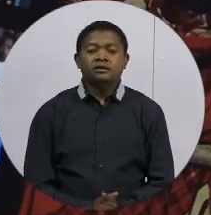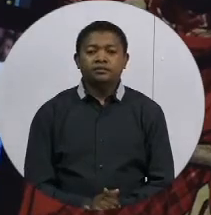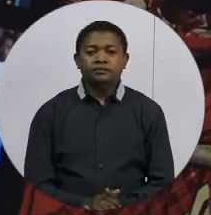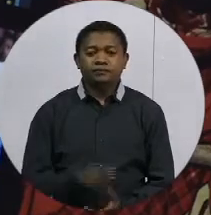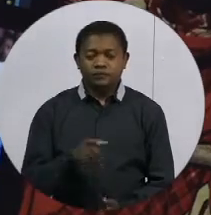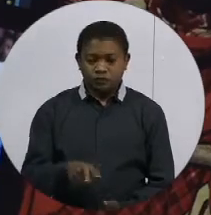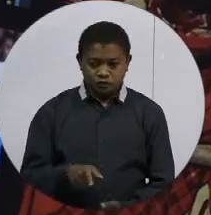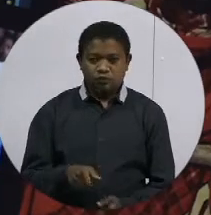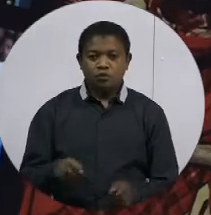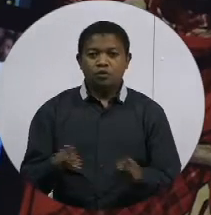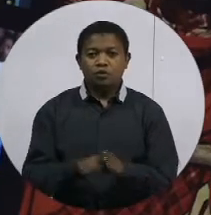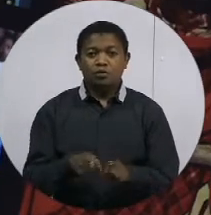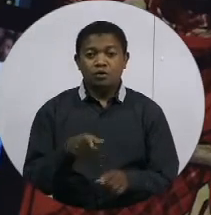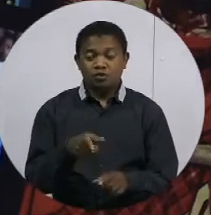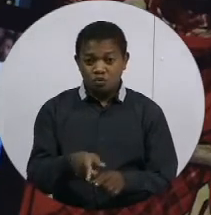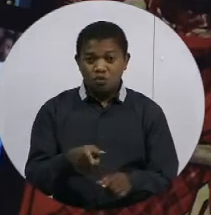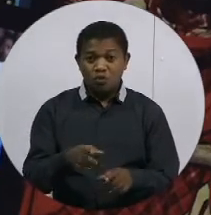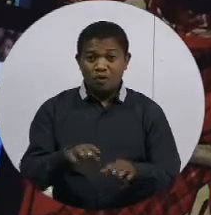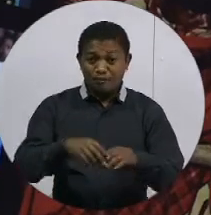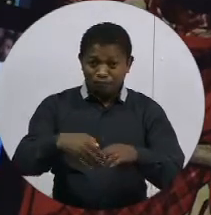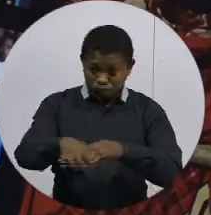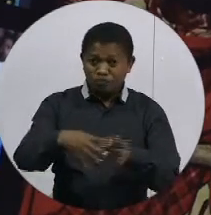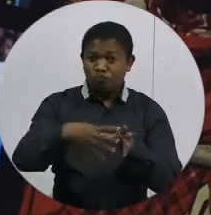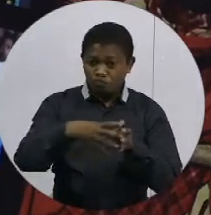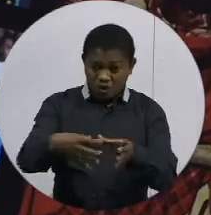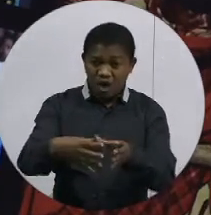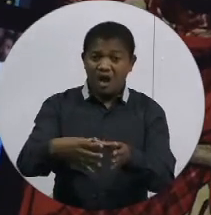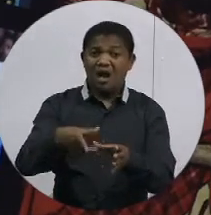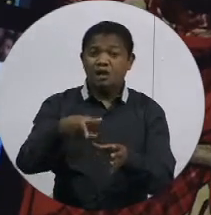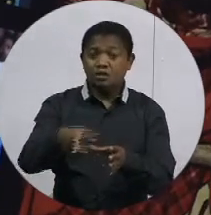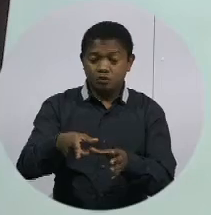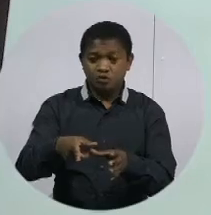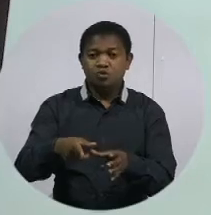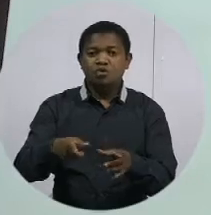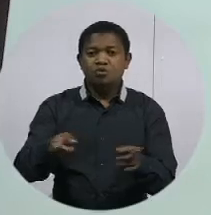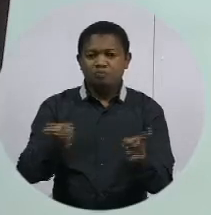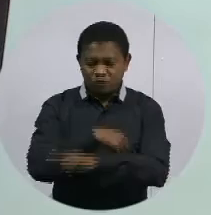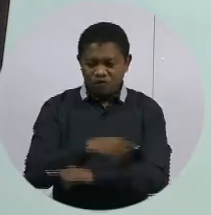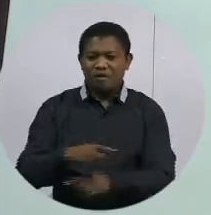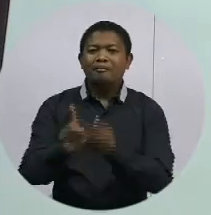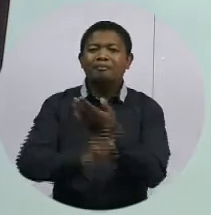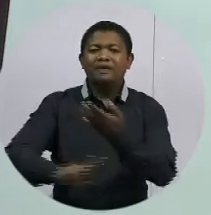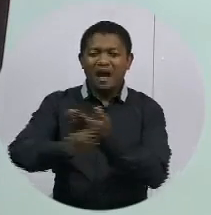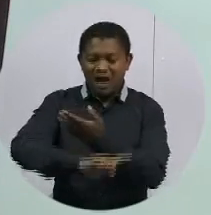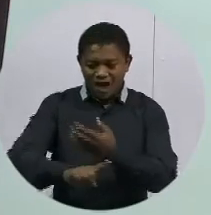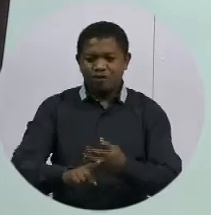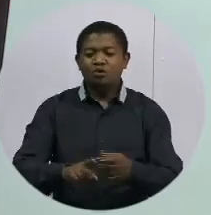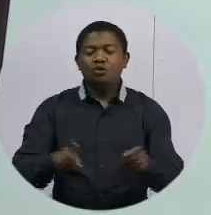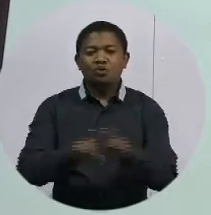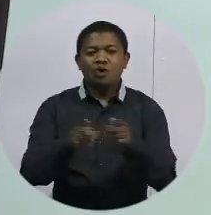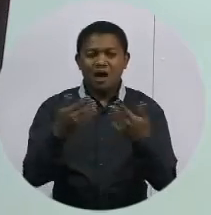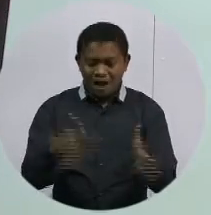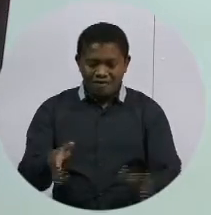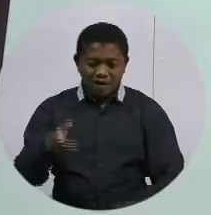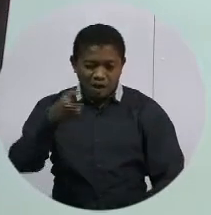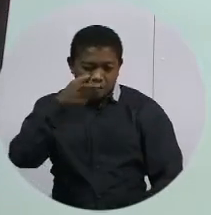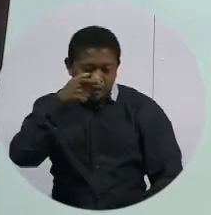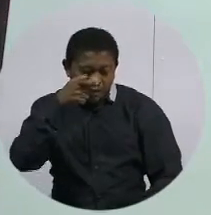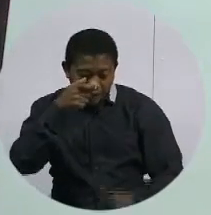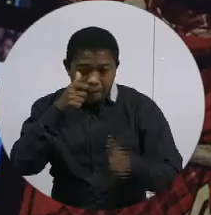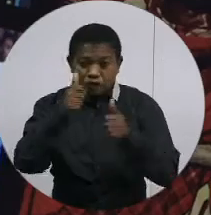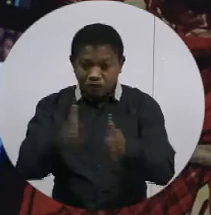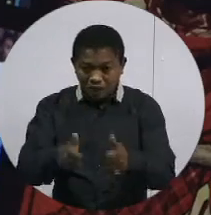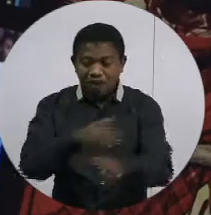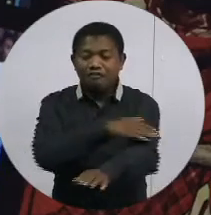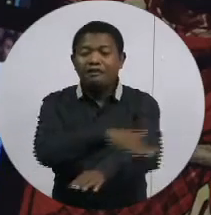misoroka ny fiparitahan'ny aretina zay isolement azy zay a ary any koa ahafahana manaramaso tsara ny